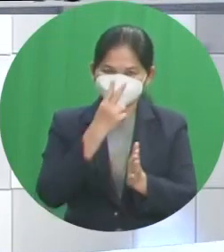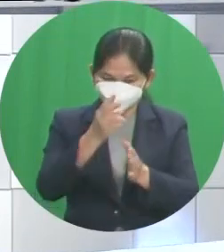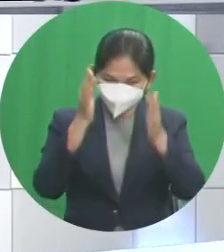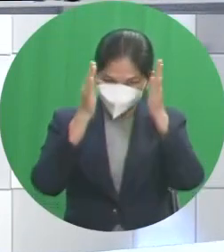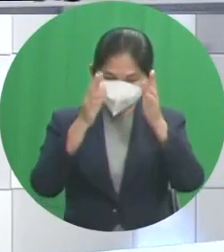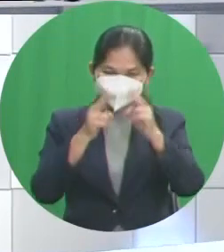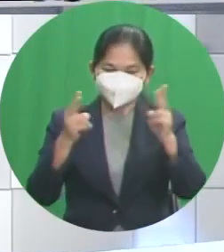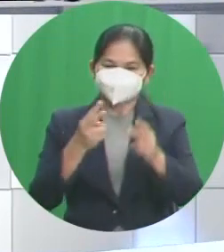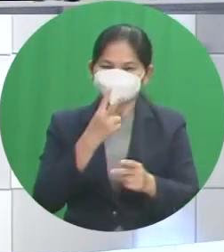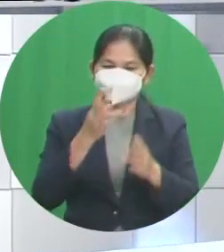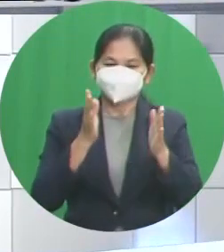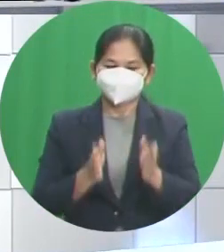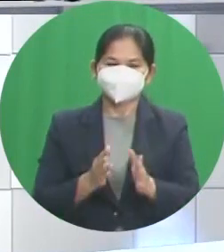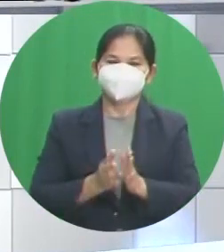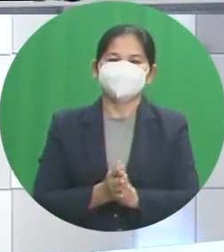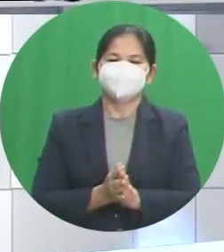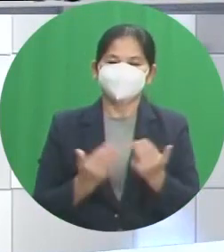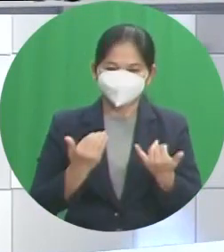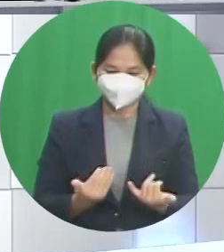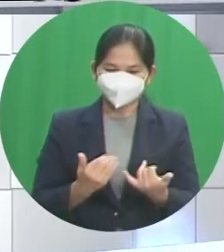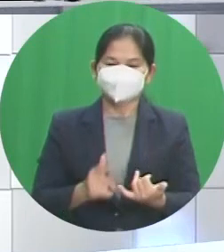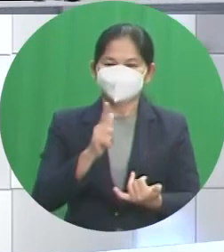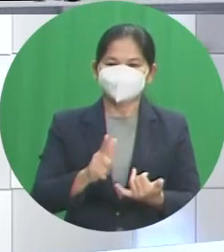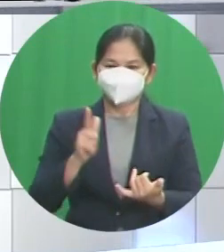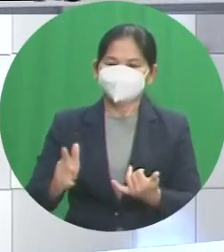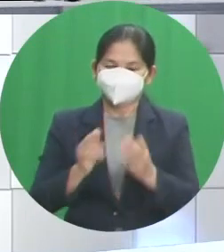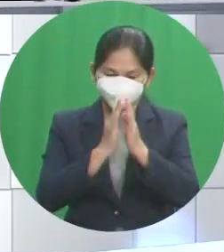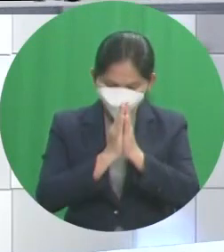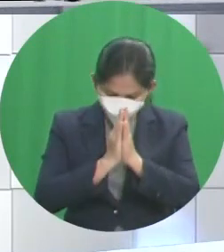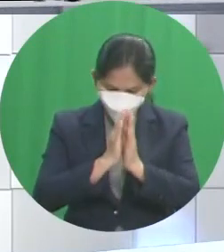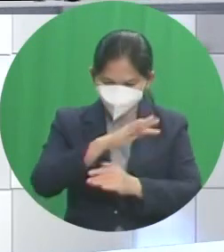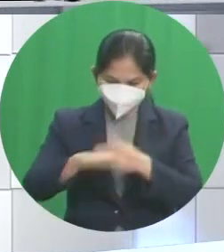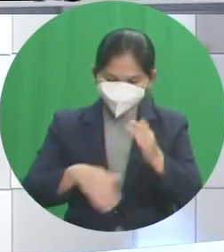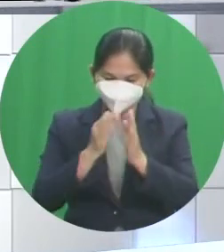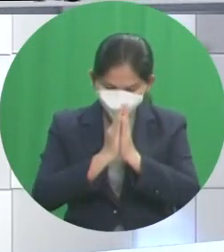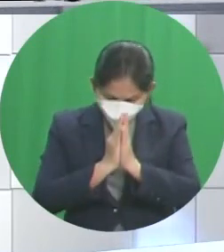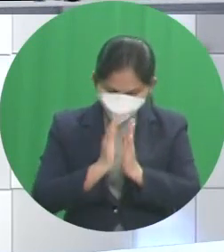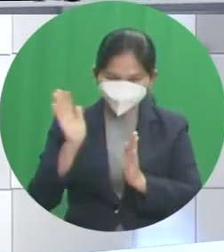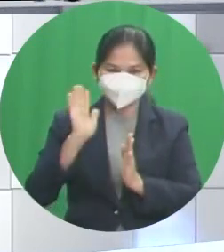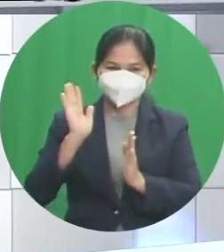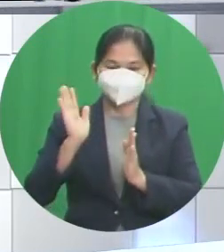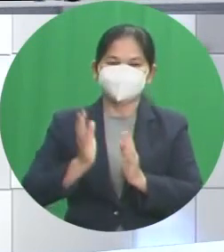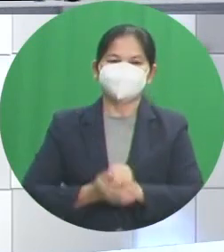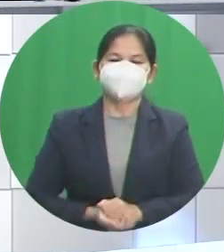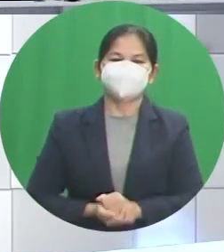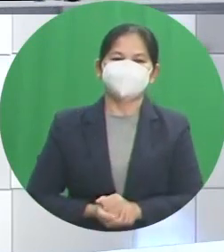យកចិត្តទុកដាក់តាមដានទស្សនារបស់លោកអ្នកគណៈនេះនាងខ្ញុំរិទ្ធវ៉ានីឡាព្រមទាំងក្រុមការងារសូមអរគុណសូមគោរពលា